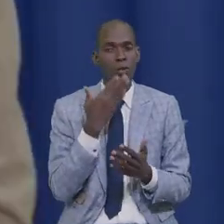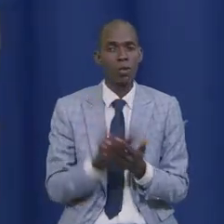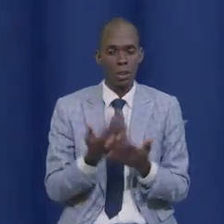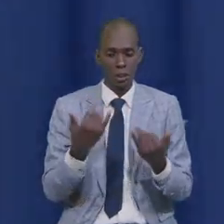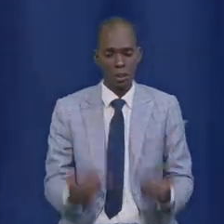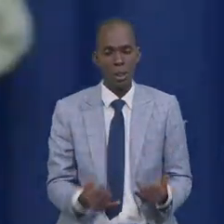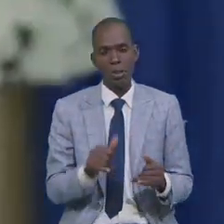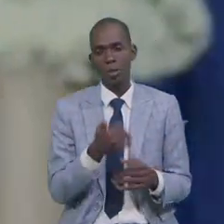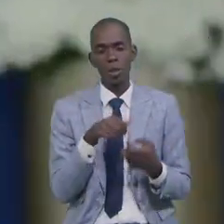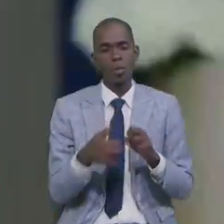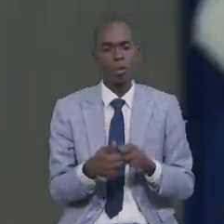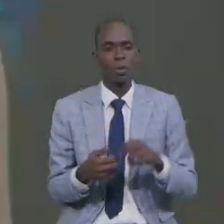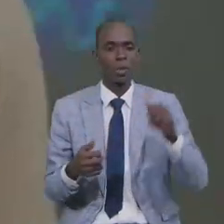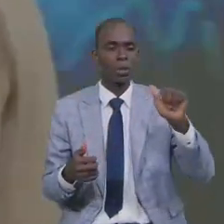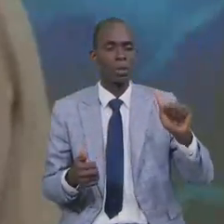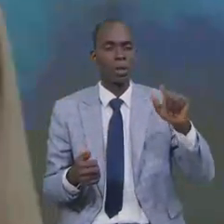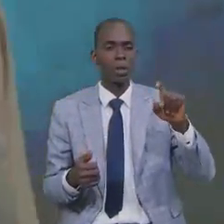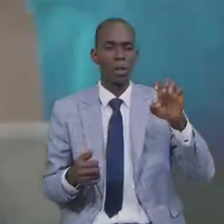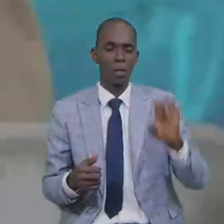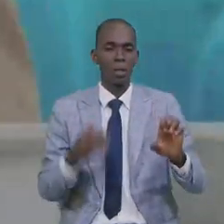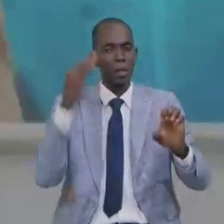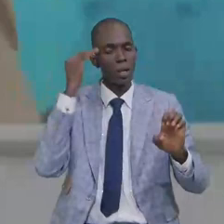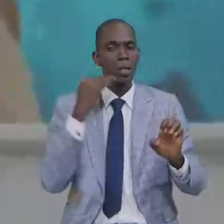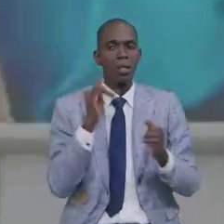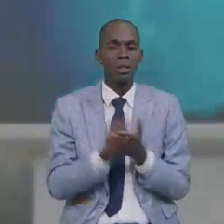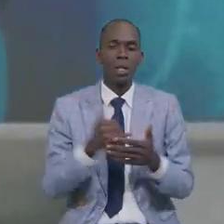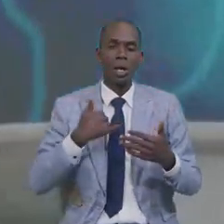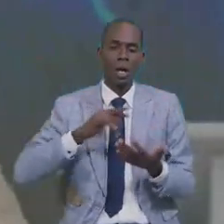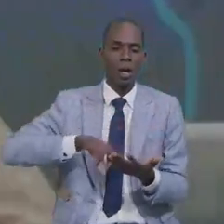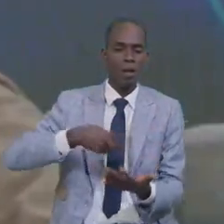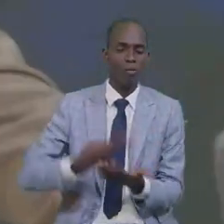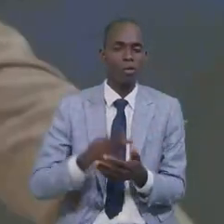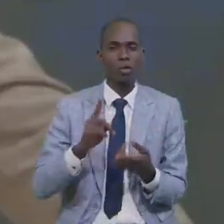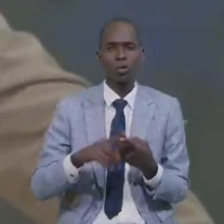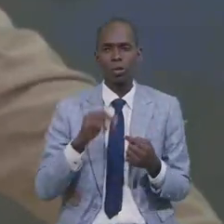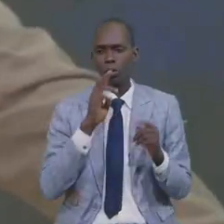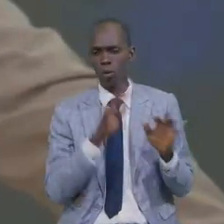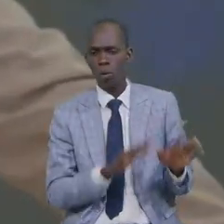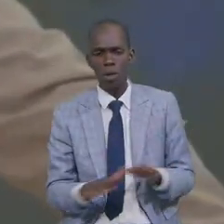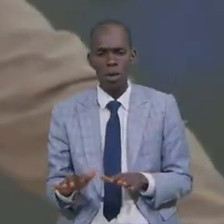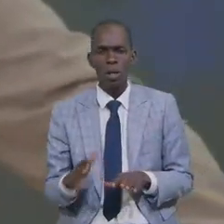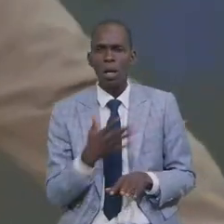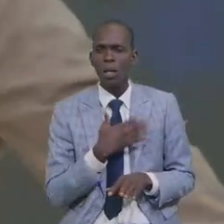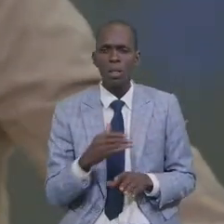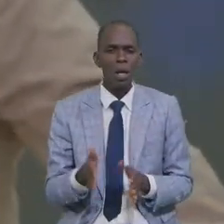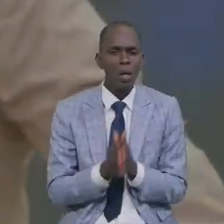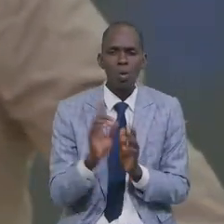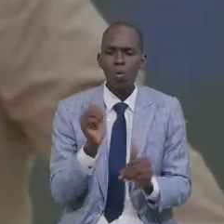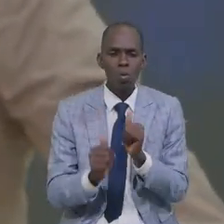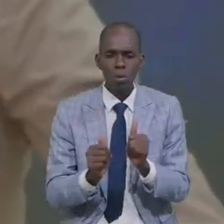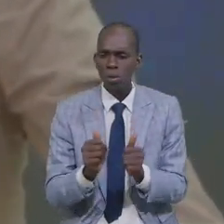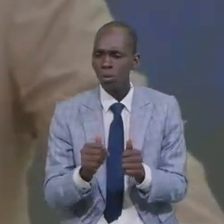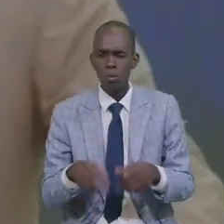avons le fer de Rache qui est tombé dans la rivière. Et il a dit, où